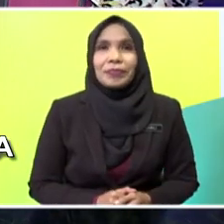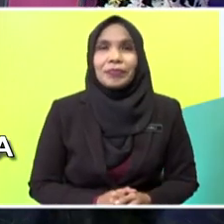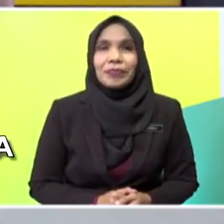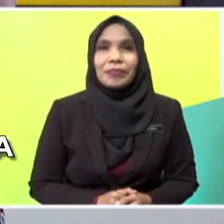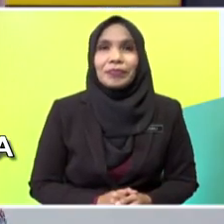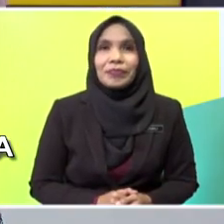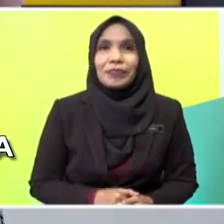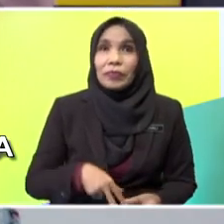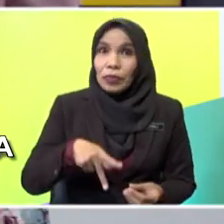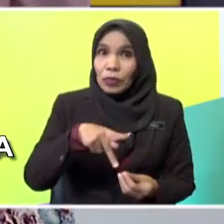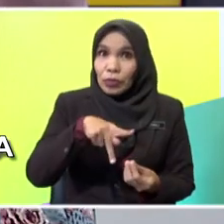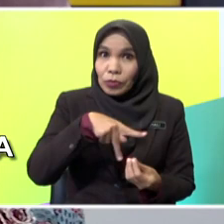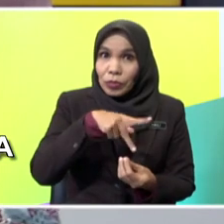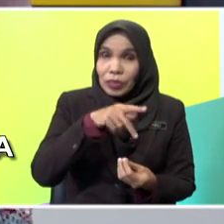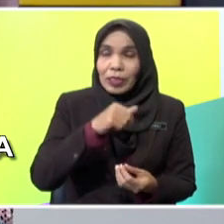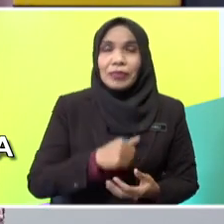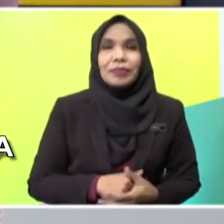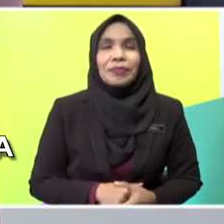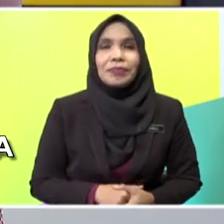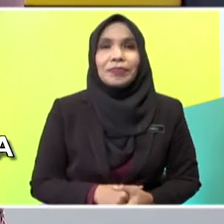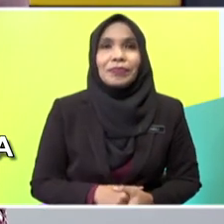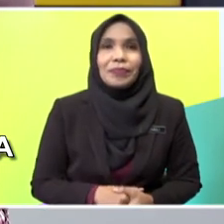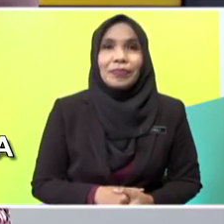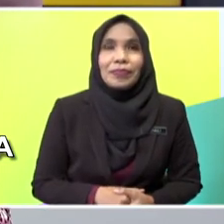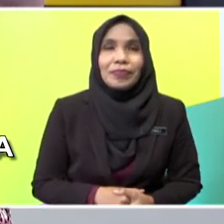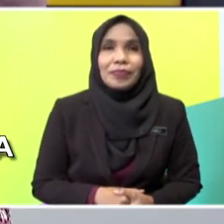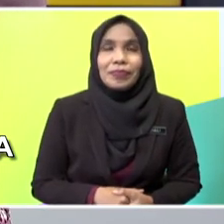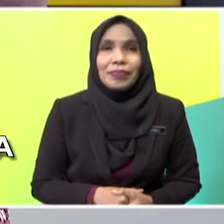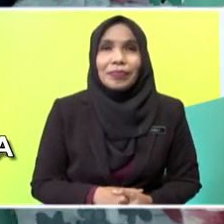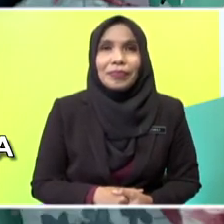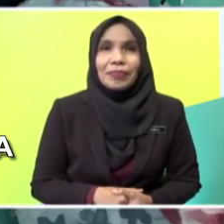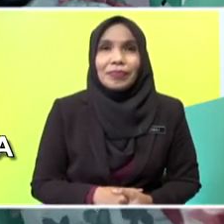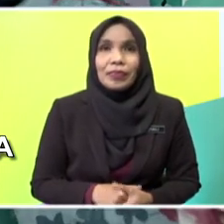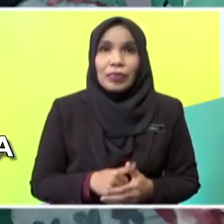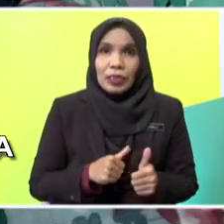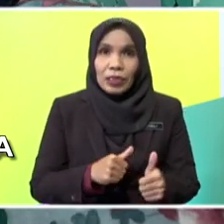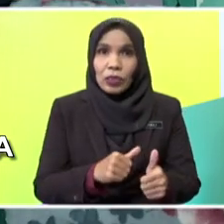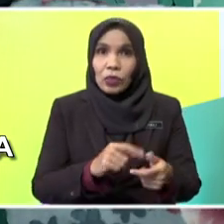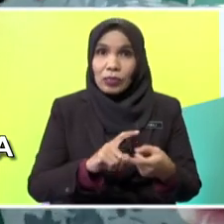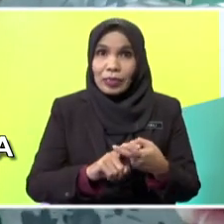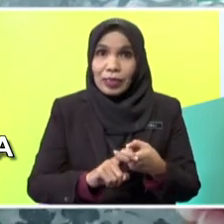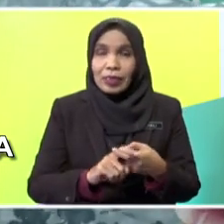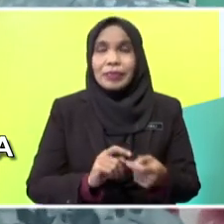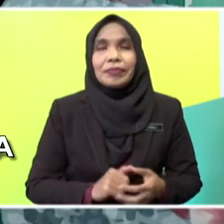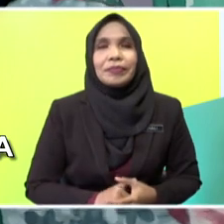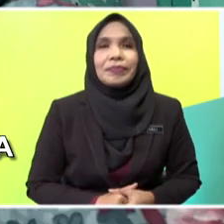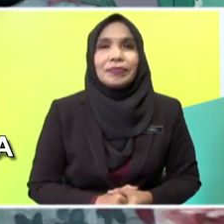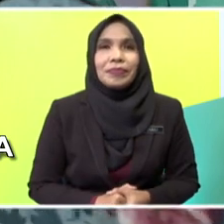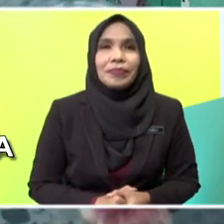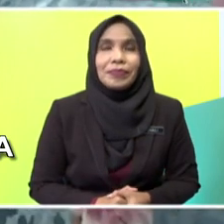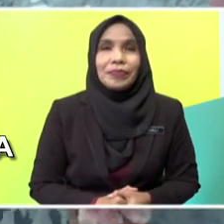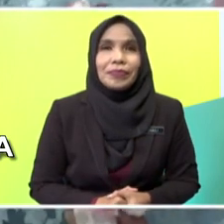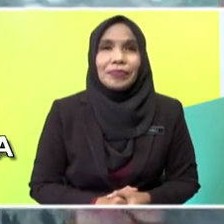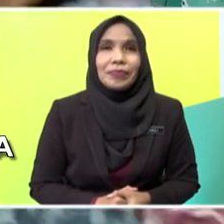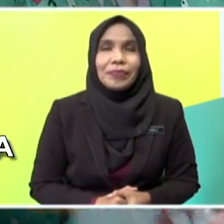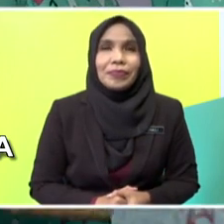bahagian sini. Mula dari sini dan tarik ke bawah ke ikatan. Ikut ikatan ni. Yang kita dah ikat tadi, Cikgu. Dah ikat tu. Pastikan terus